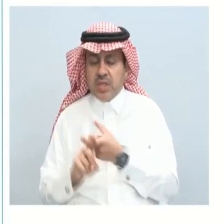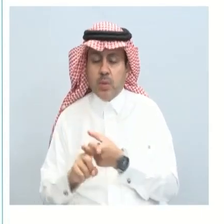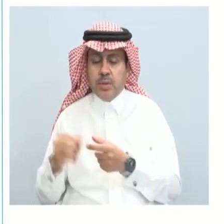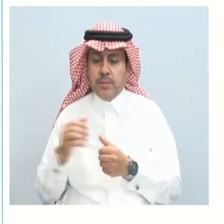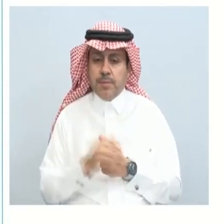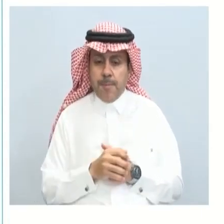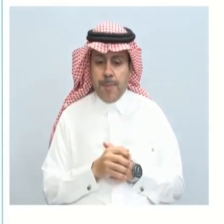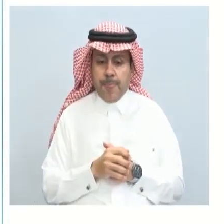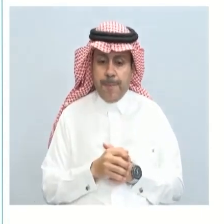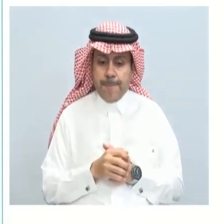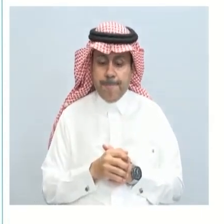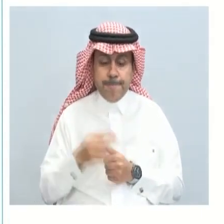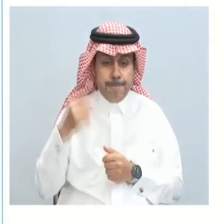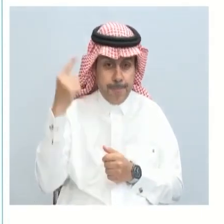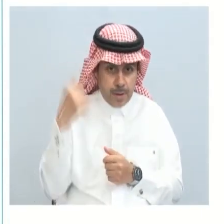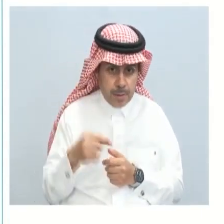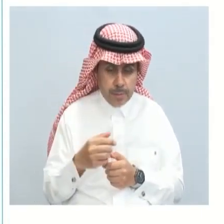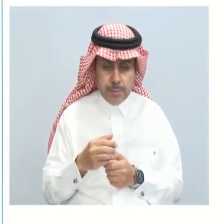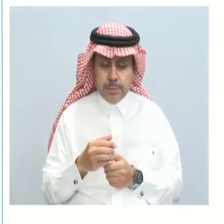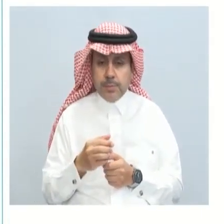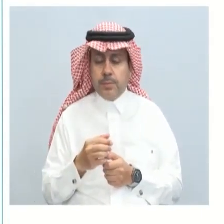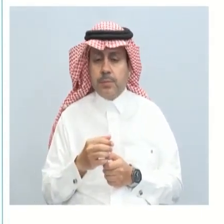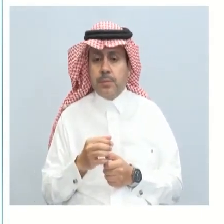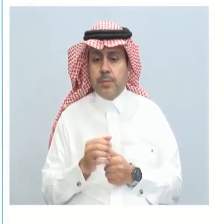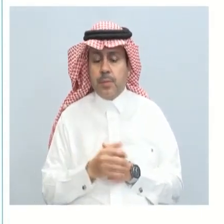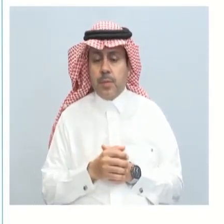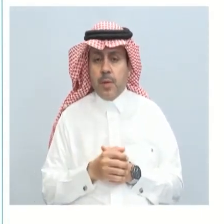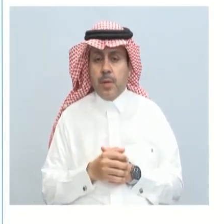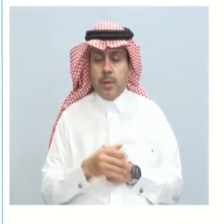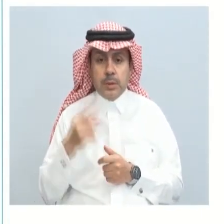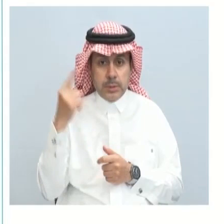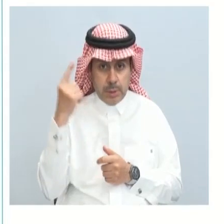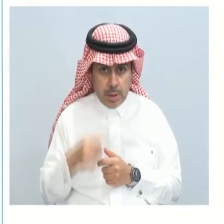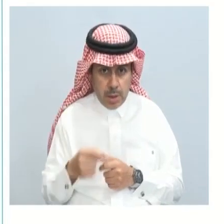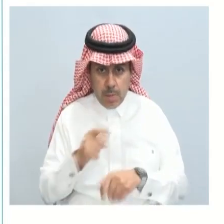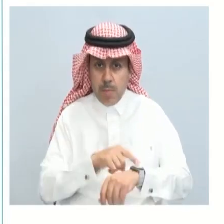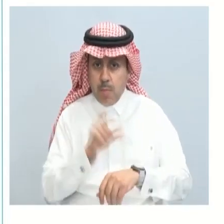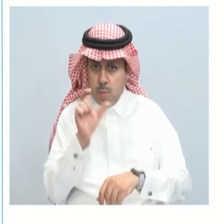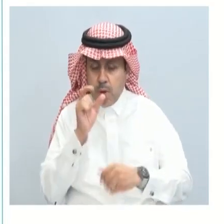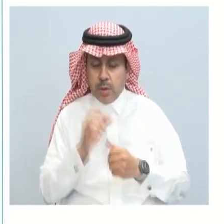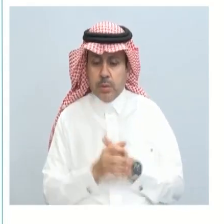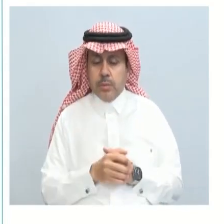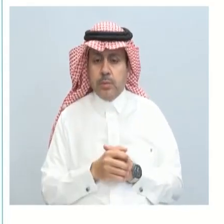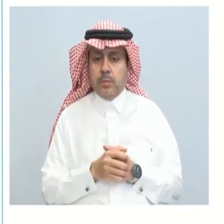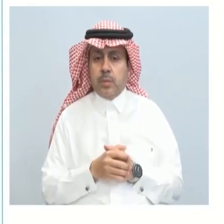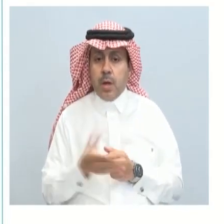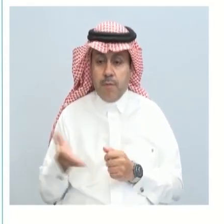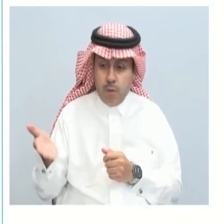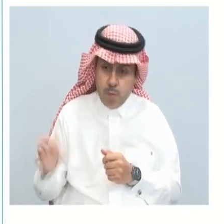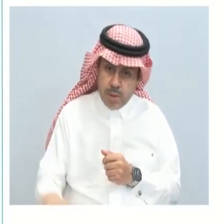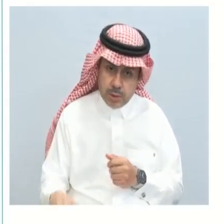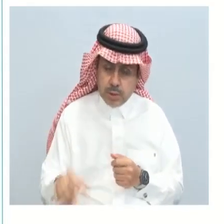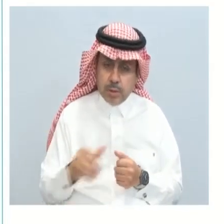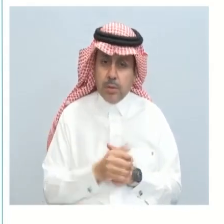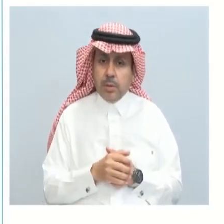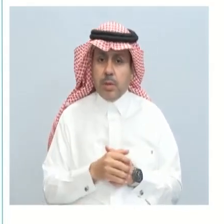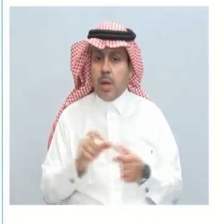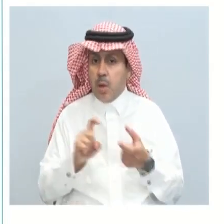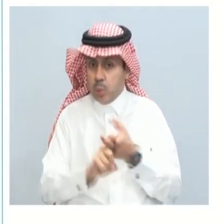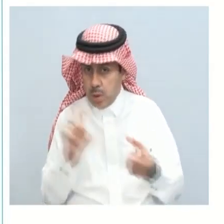و وهذا التحريم ايها الطلاب والطالبات تحريم مؤقت فلو ماتت المراه او